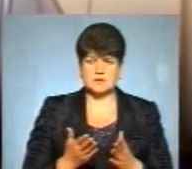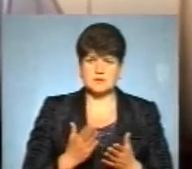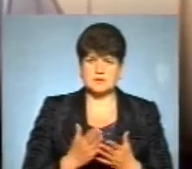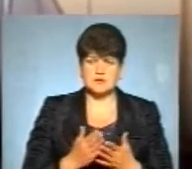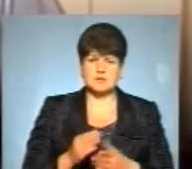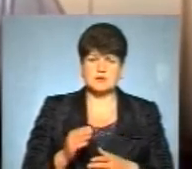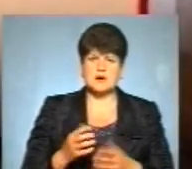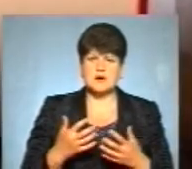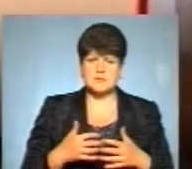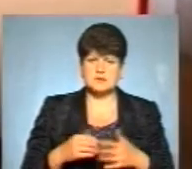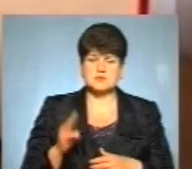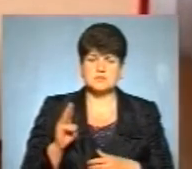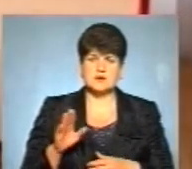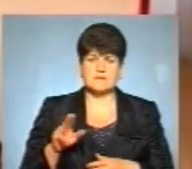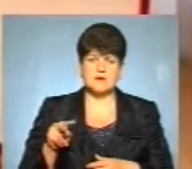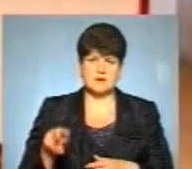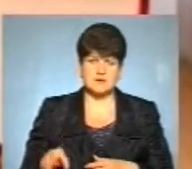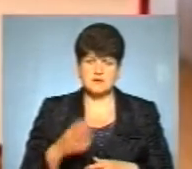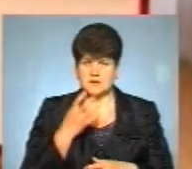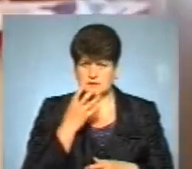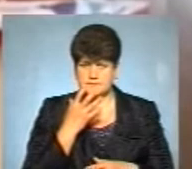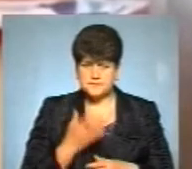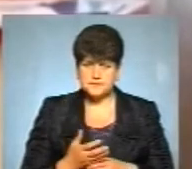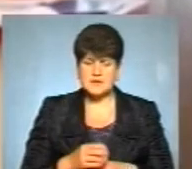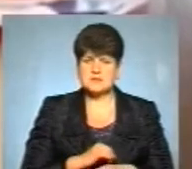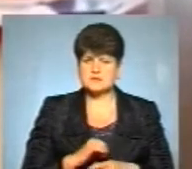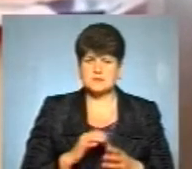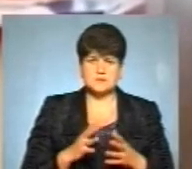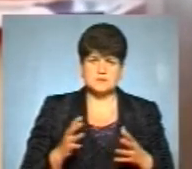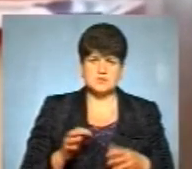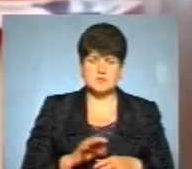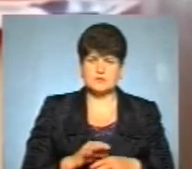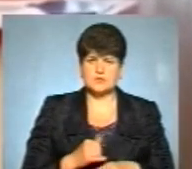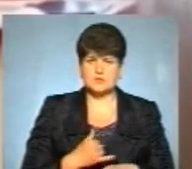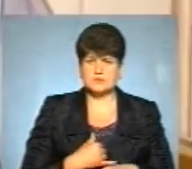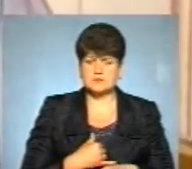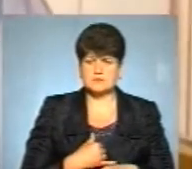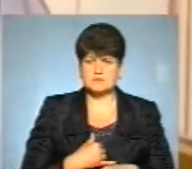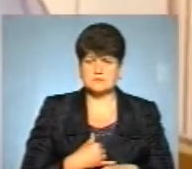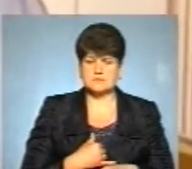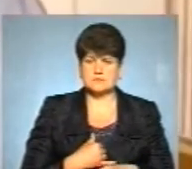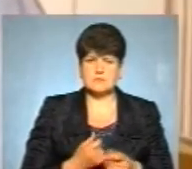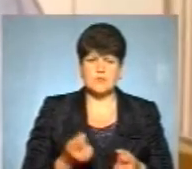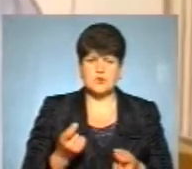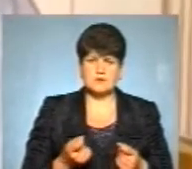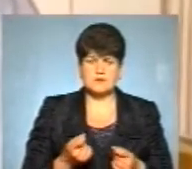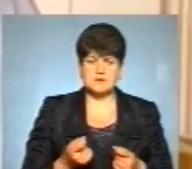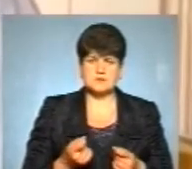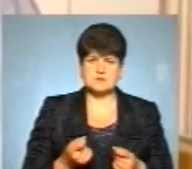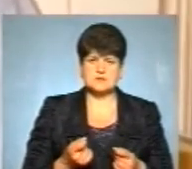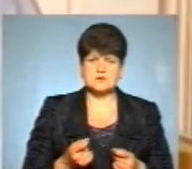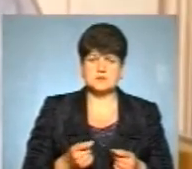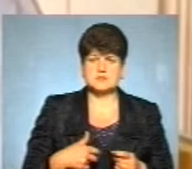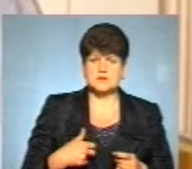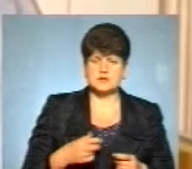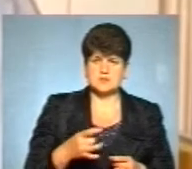апаратах ШВЛ і кисневих концентраторах. Найбільше хворих сьогодні в нас з'явилися вогнища. Це є